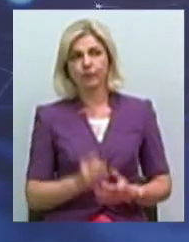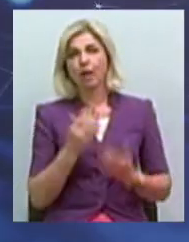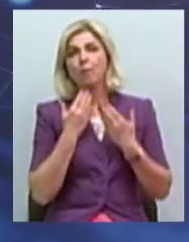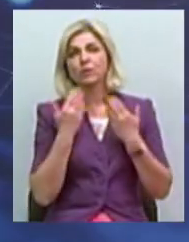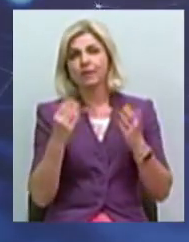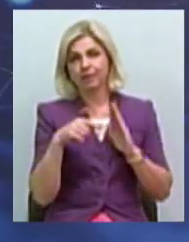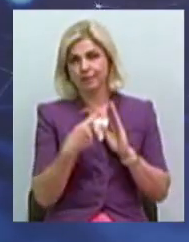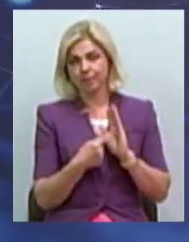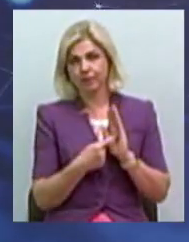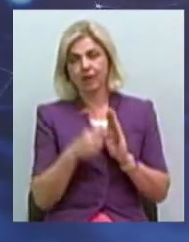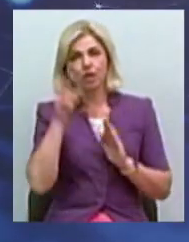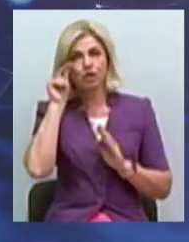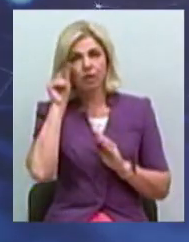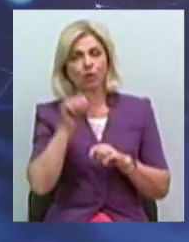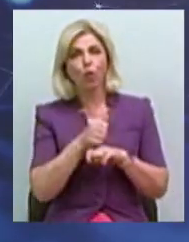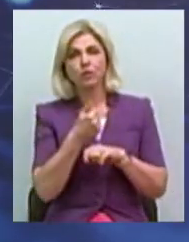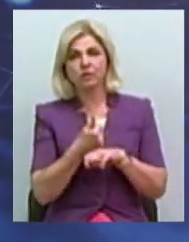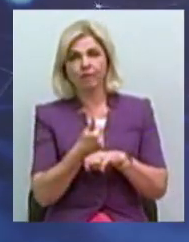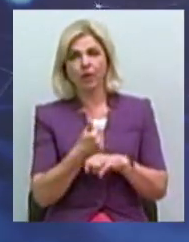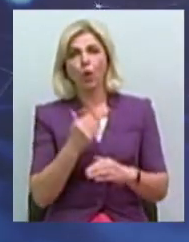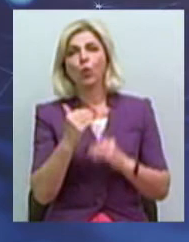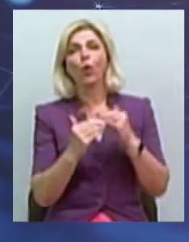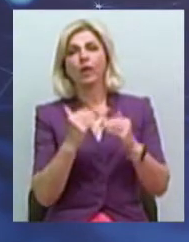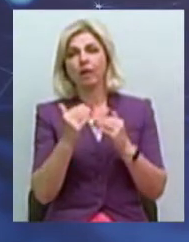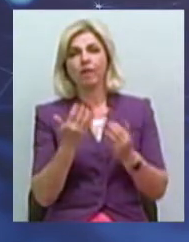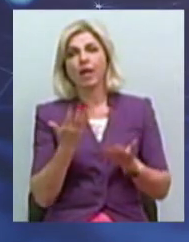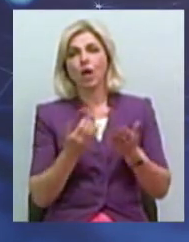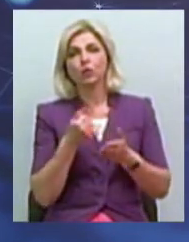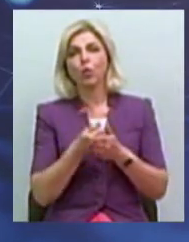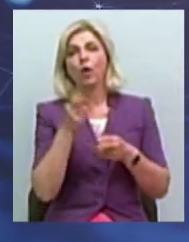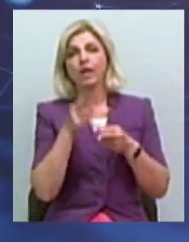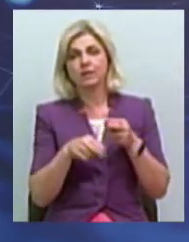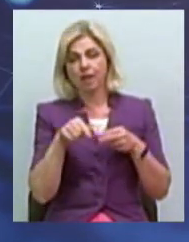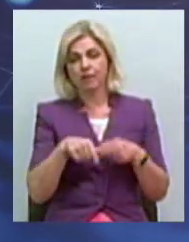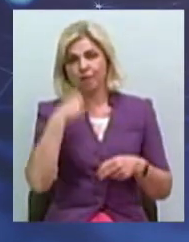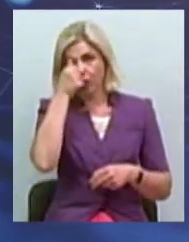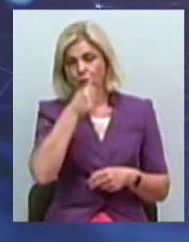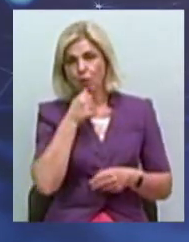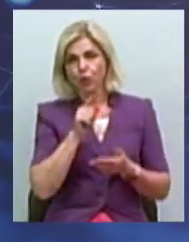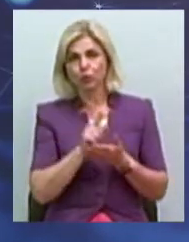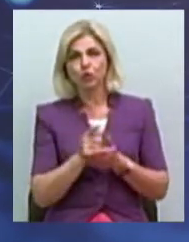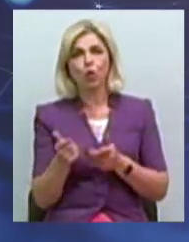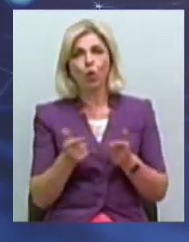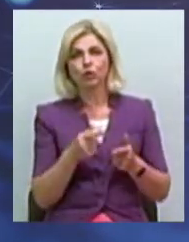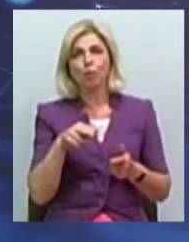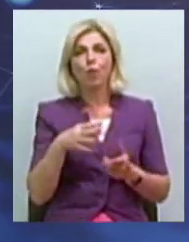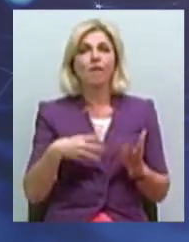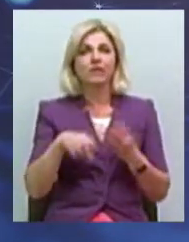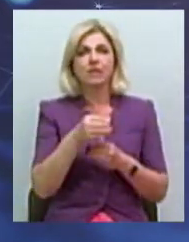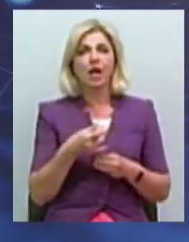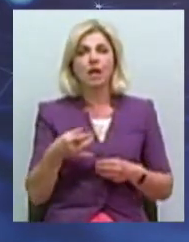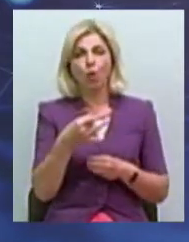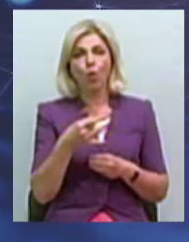Це дати основних наступних кроків. Якщо до кінця цього року мають бути готові по всіх регіонах перспективні плани